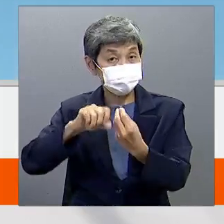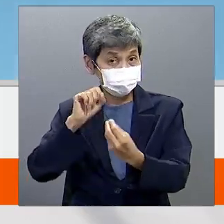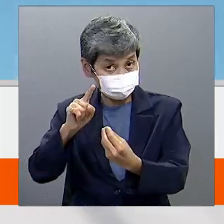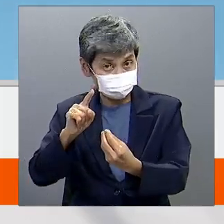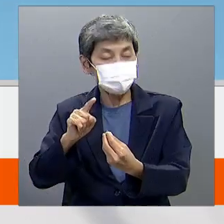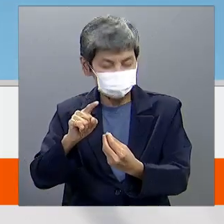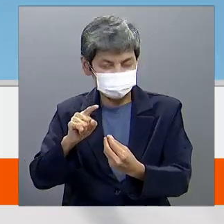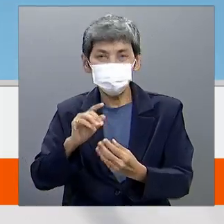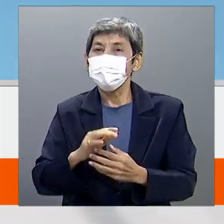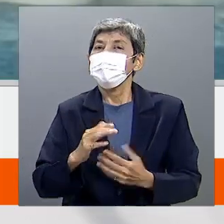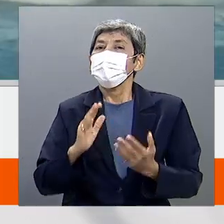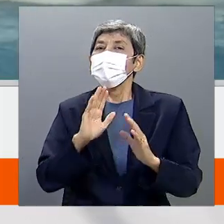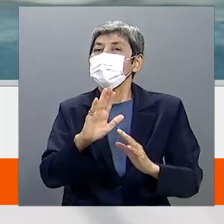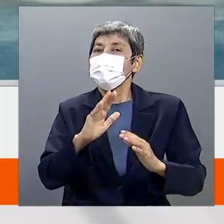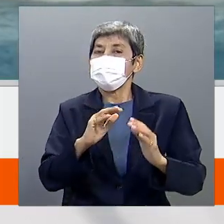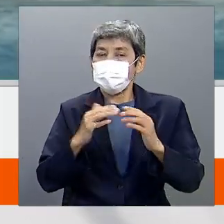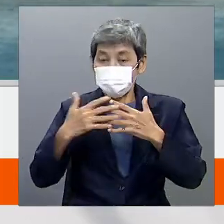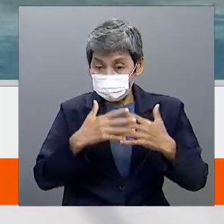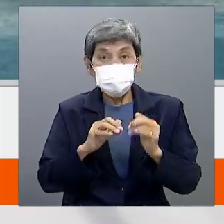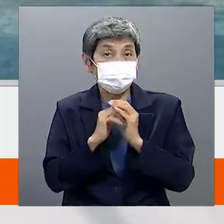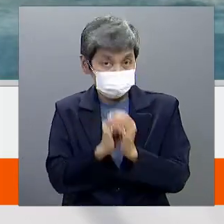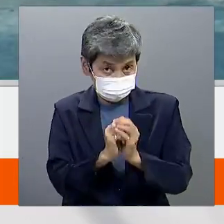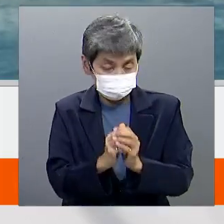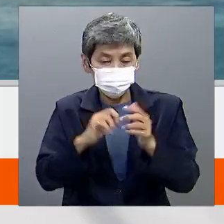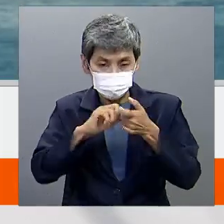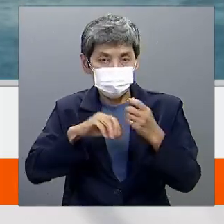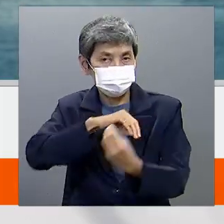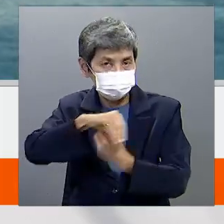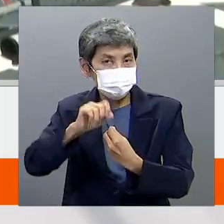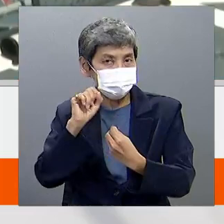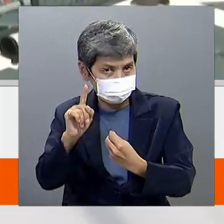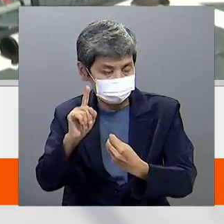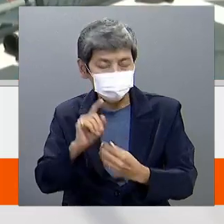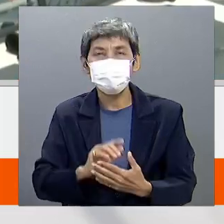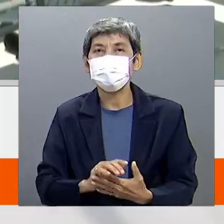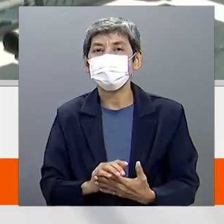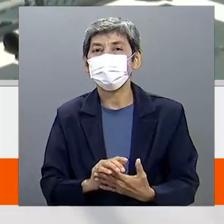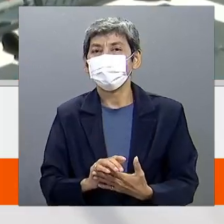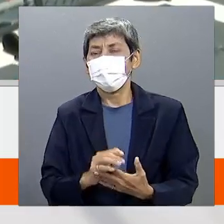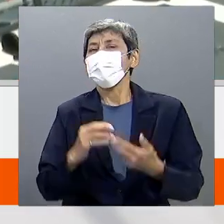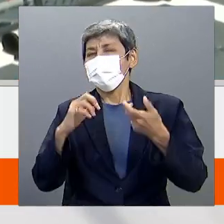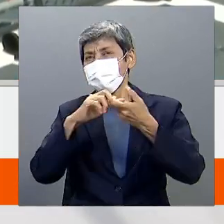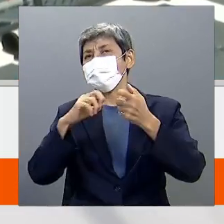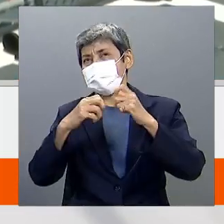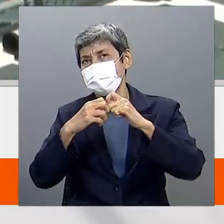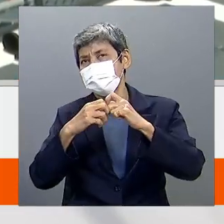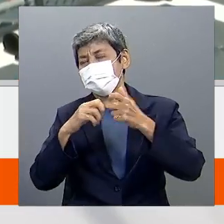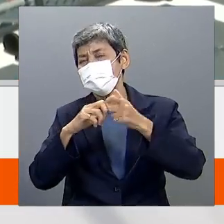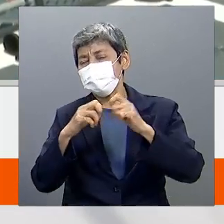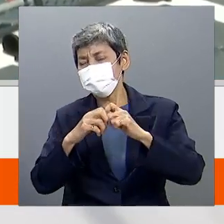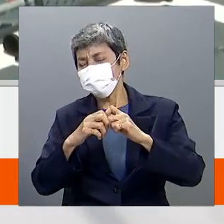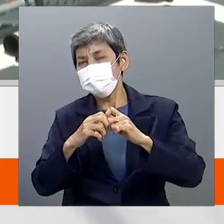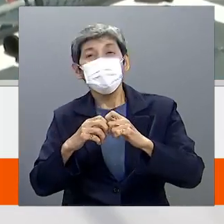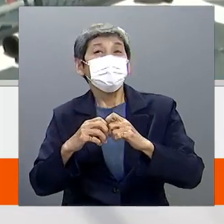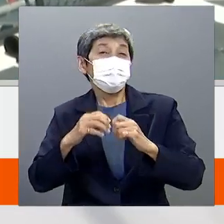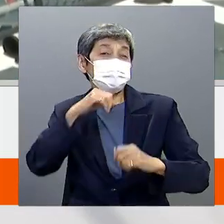างสหรัฐและจีนนะแล้วก็จะมีผลกระทบนะครับ เลยไปถึงแม้กระทั่งไต้หวัน